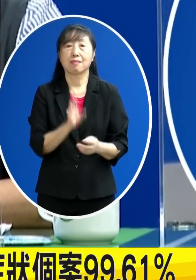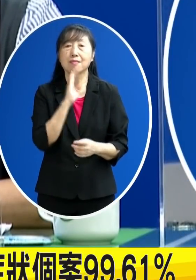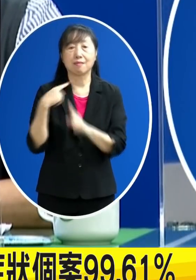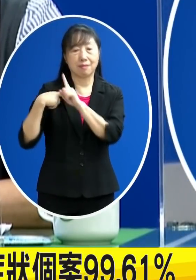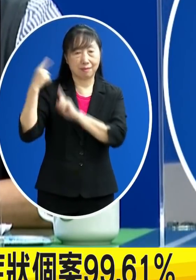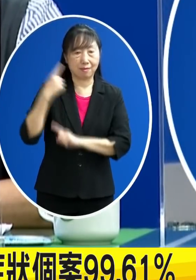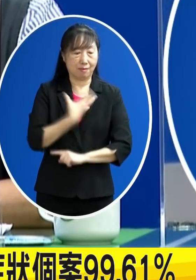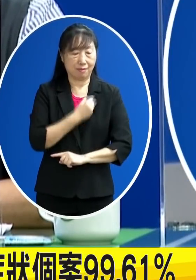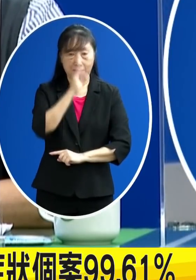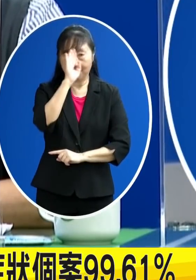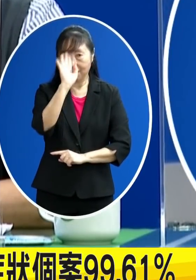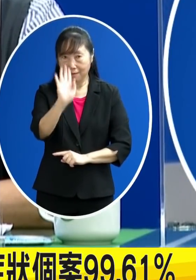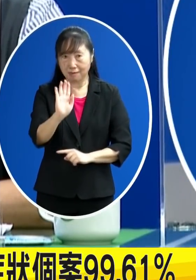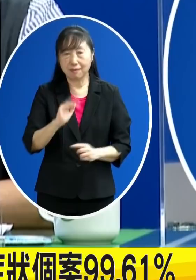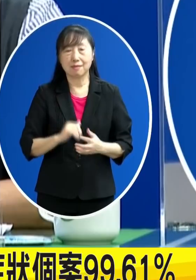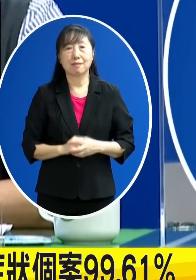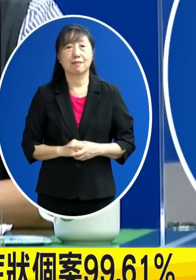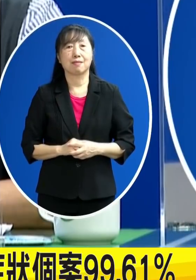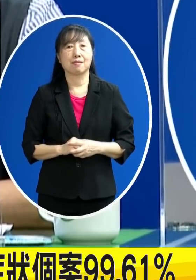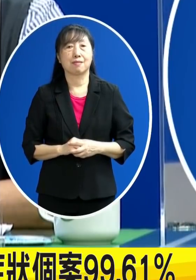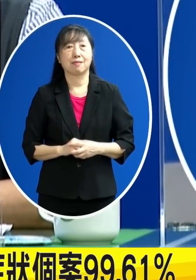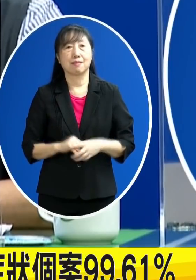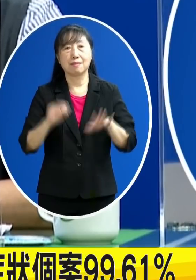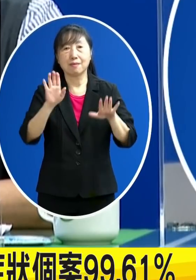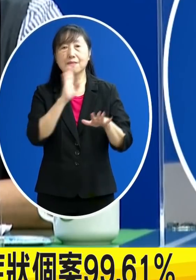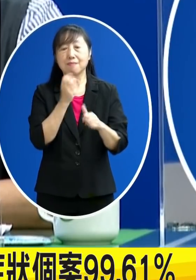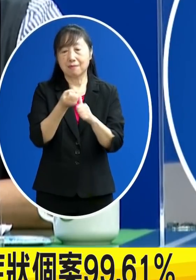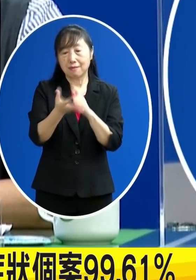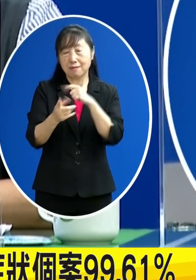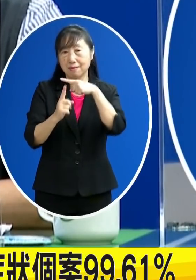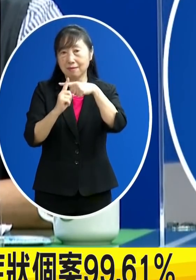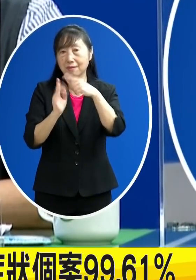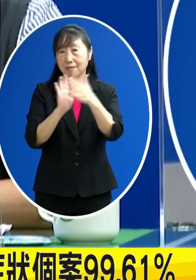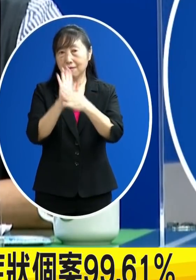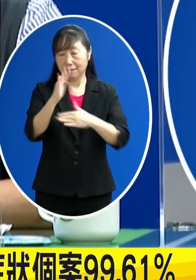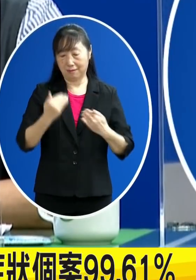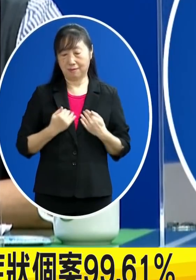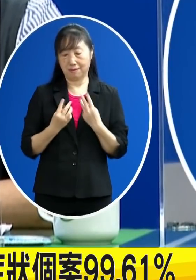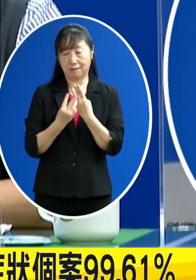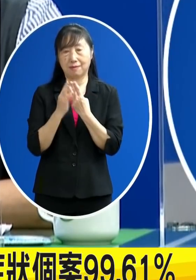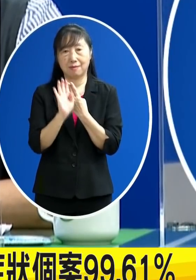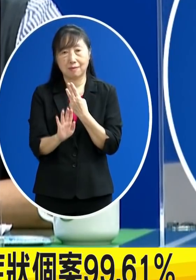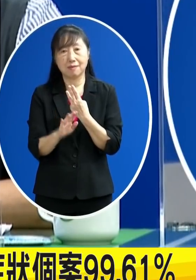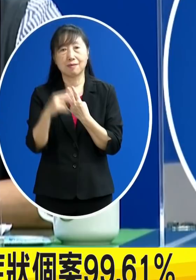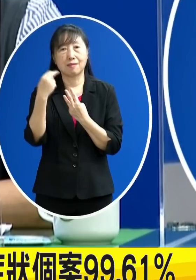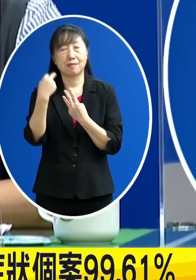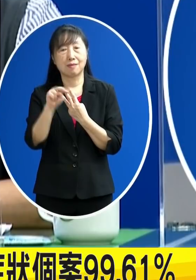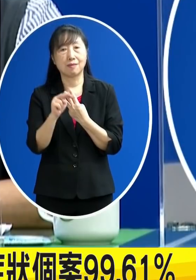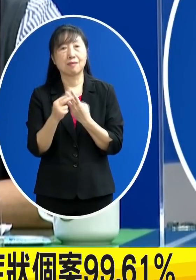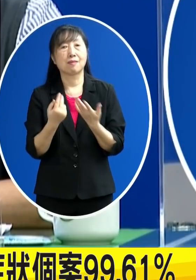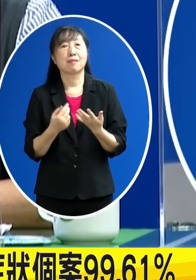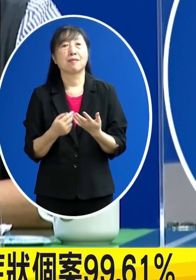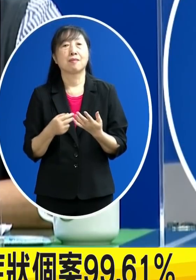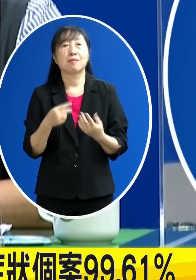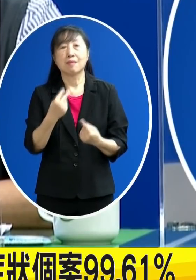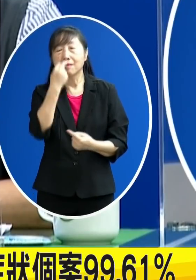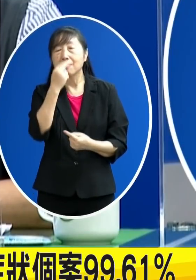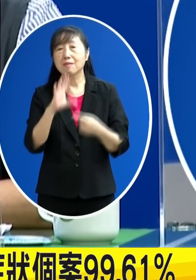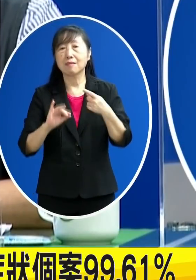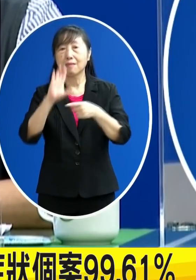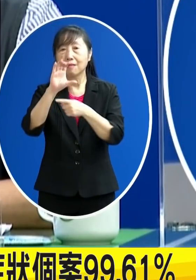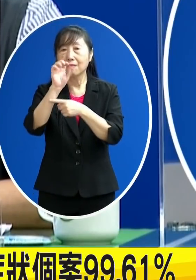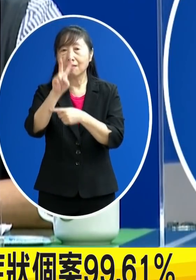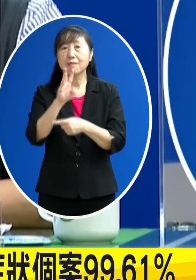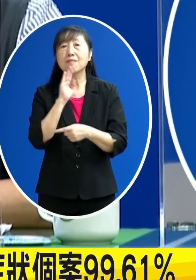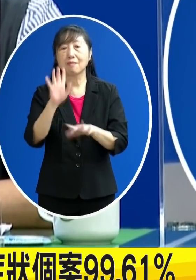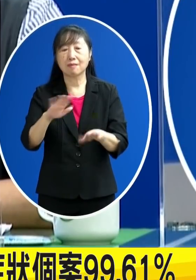血压跟心脏病的病史，那这次是染疫之后有出现肺炎， 血氧浓度也有掉到92%过，所以